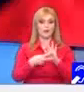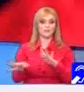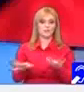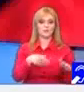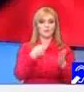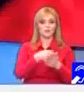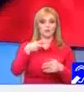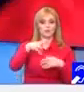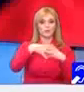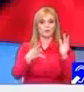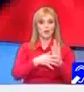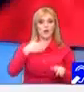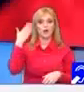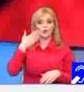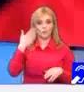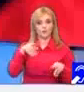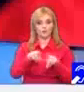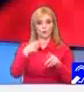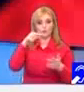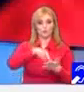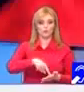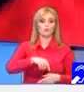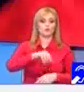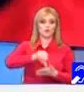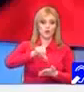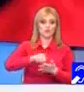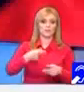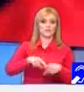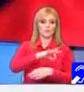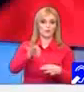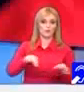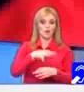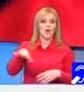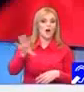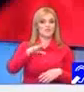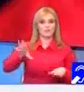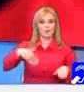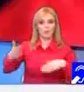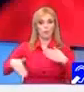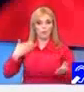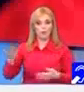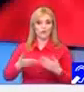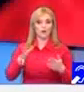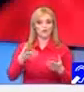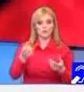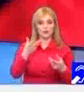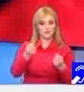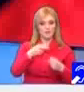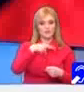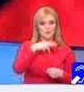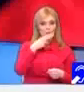în 2019. Românii se pot implica în acest proiect, iar propunerile lor vor fi luate în calcul, spune ministrul delegat pentru